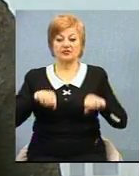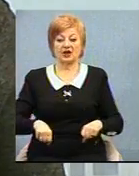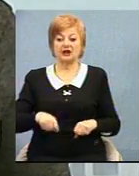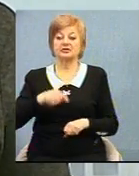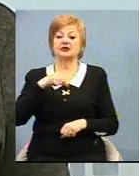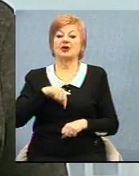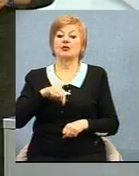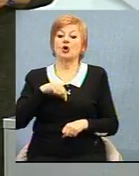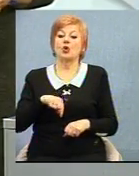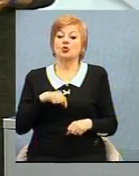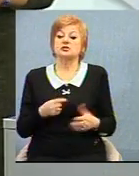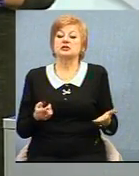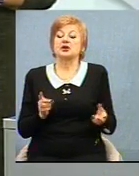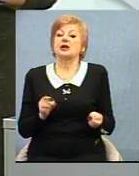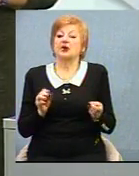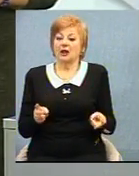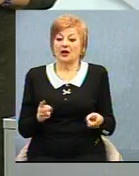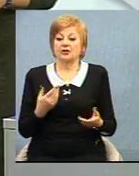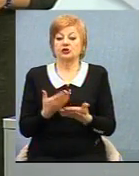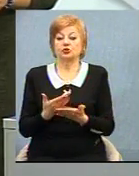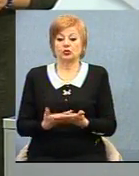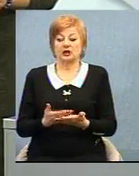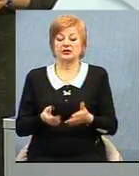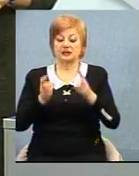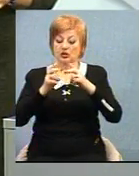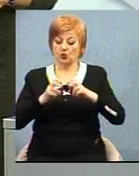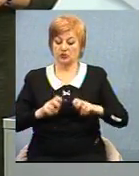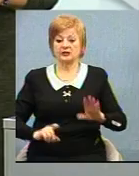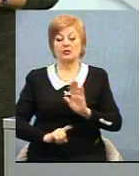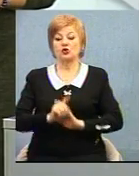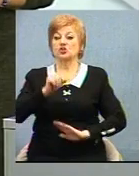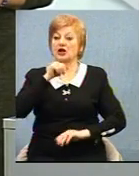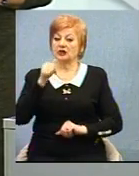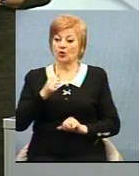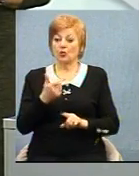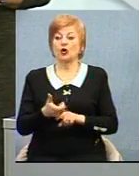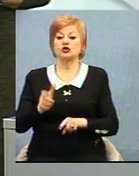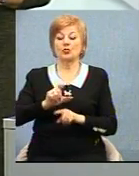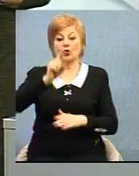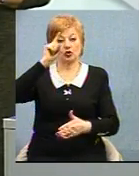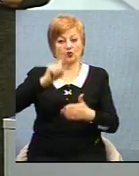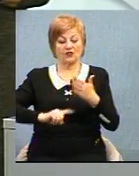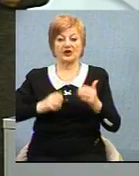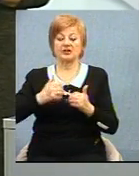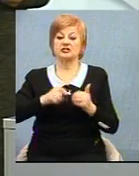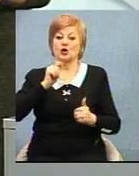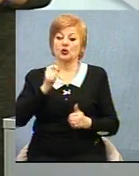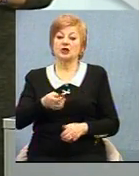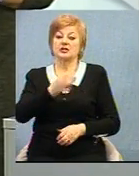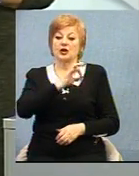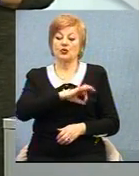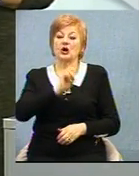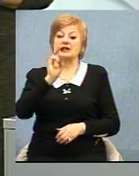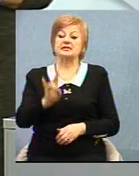довіра суспільства? Адже, за даними соціологічного дослідження, на початок року найбільшою довірою серед українців користувалися